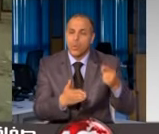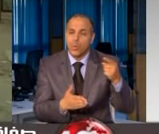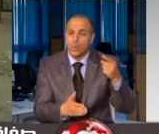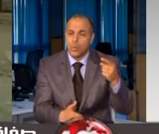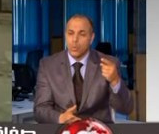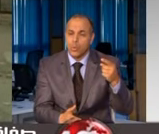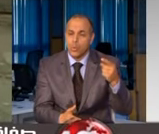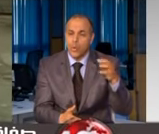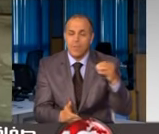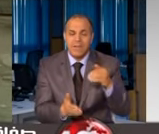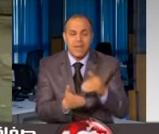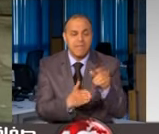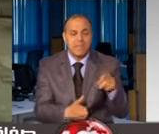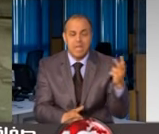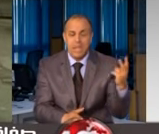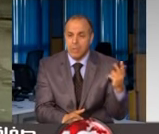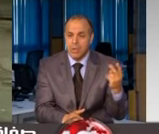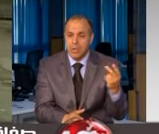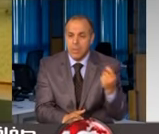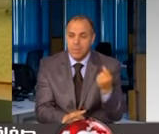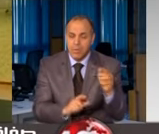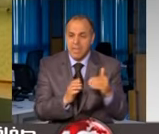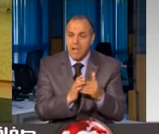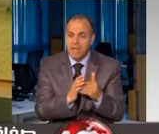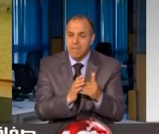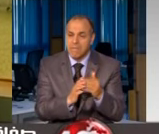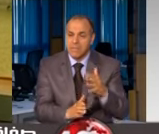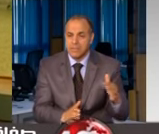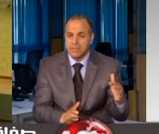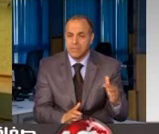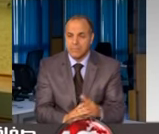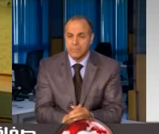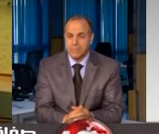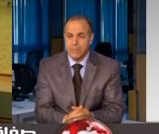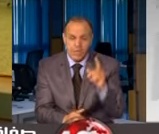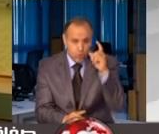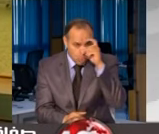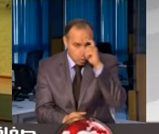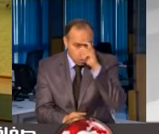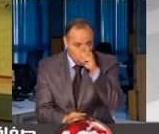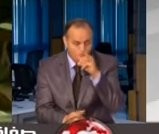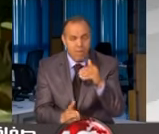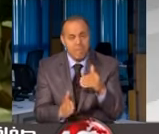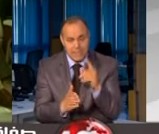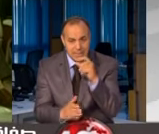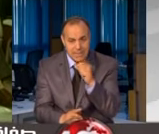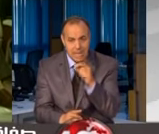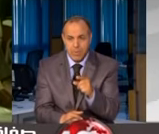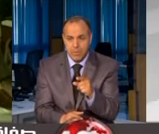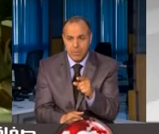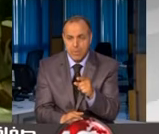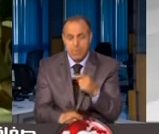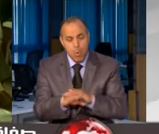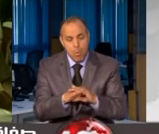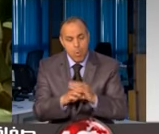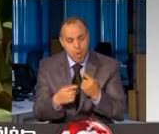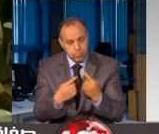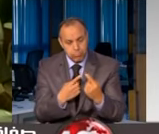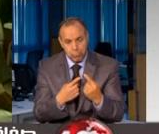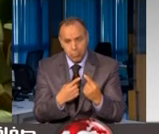منهم 40,000 طالب واكثر من 170,000 تلميذ. الصعوبات والتحديات جزء من محاور